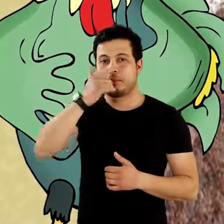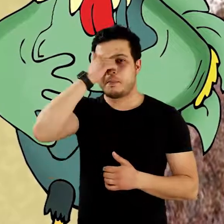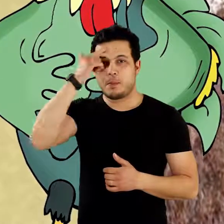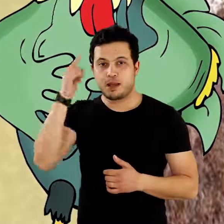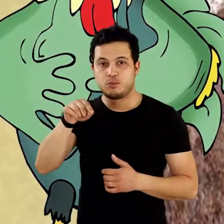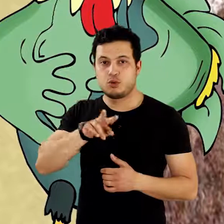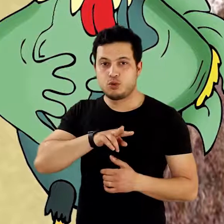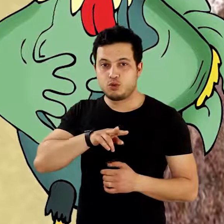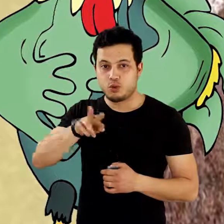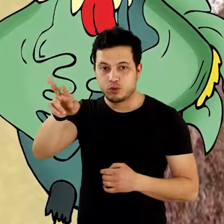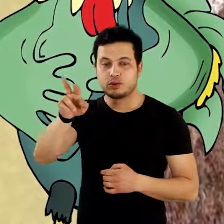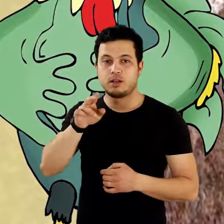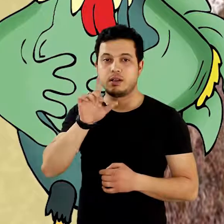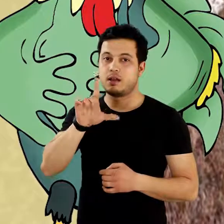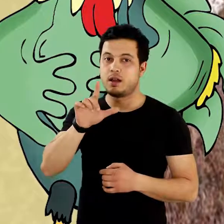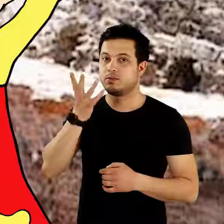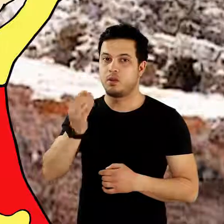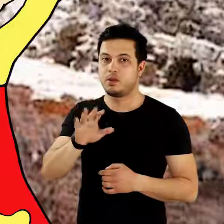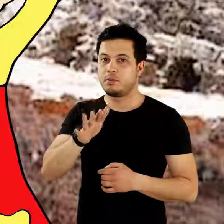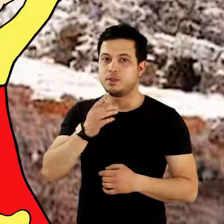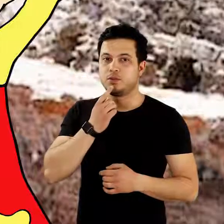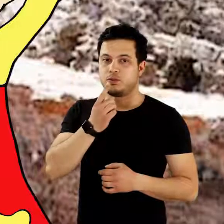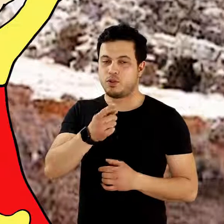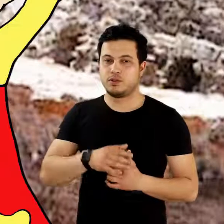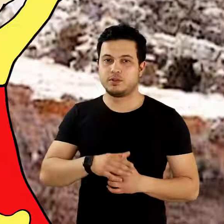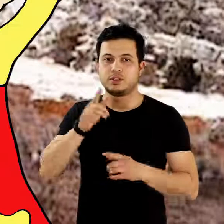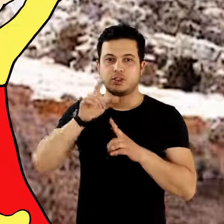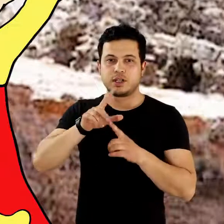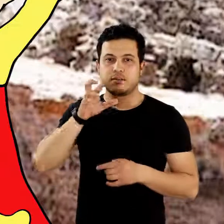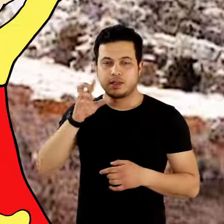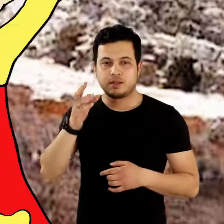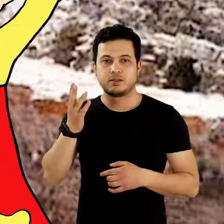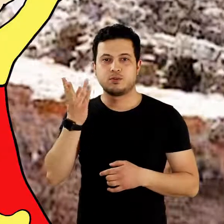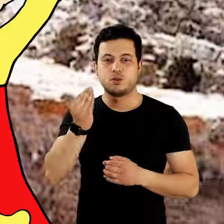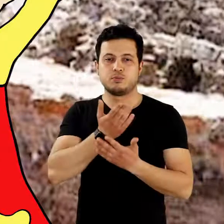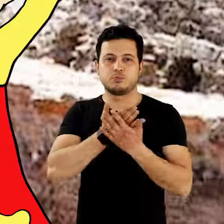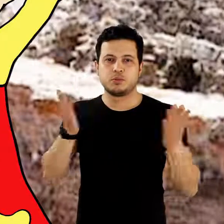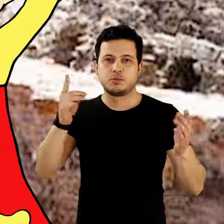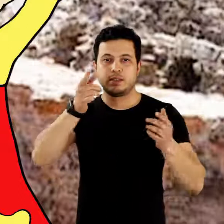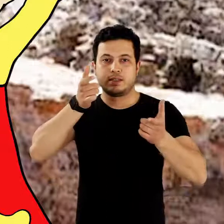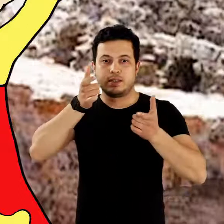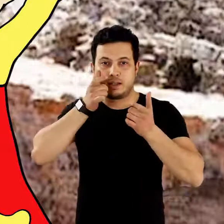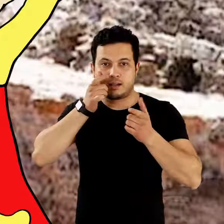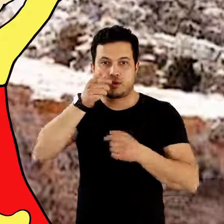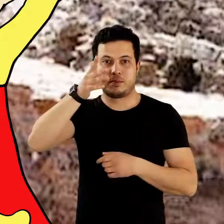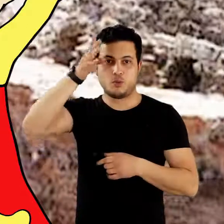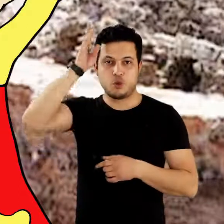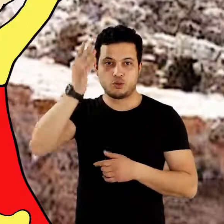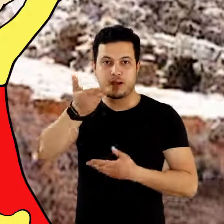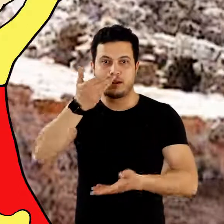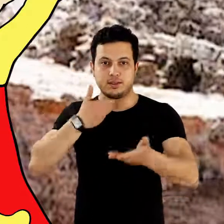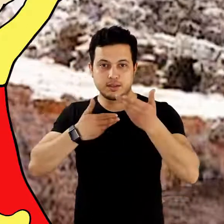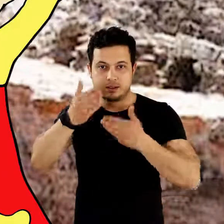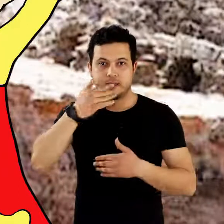bu bilgilere ihtiyacınız olabilir. Çınar'la Pınar büyük bir dikkatle Bilge Oroz'un diyeceklerini